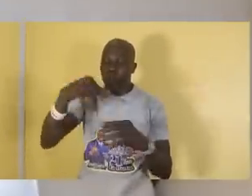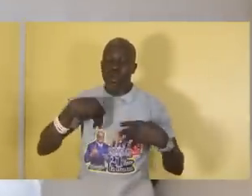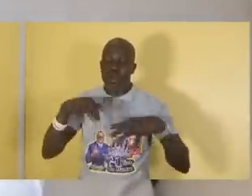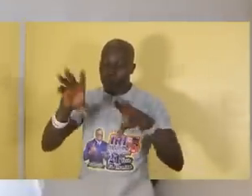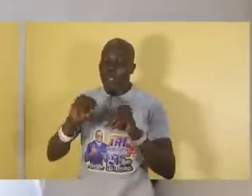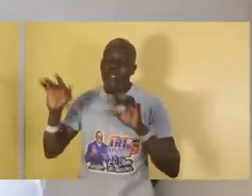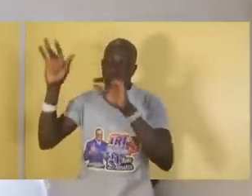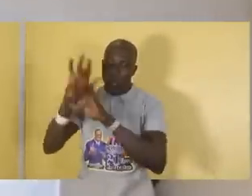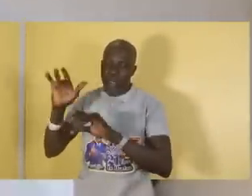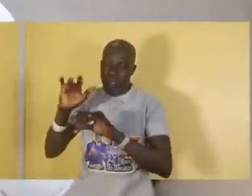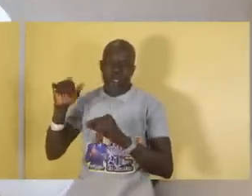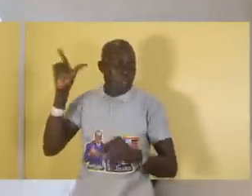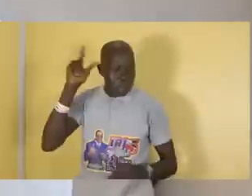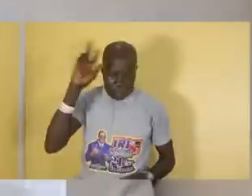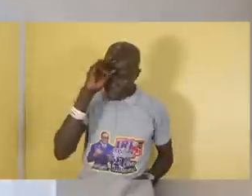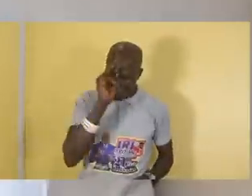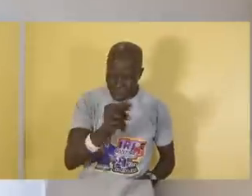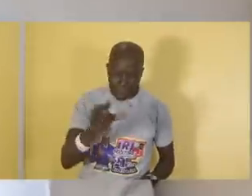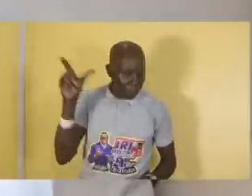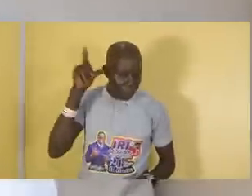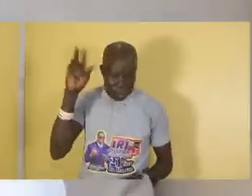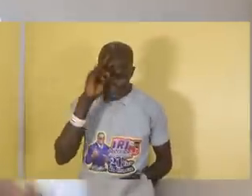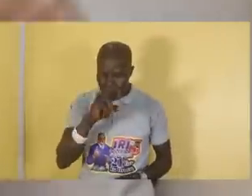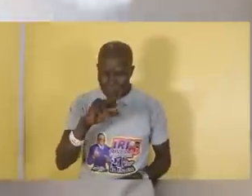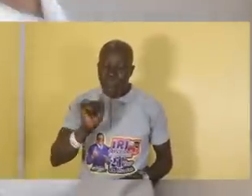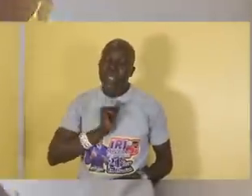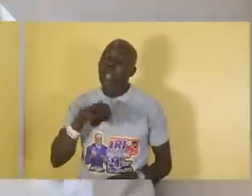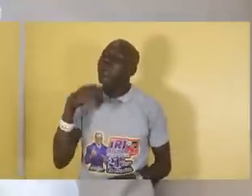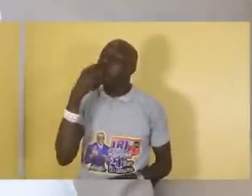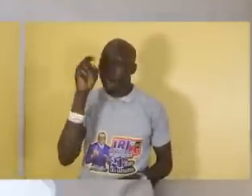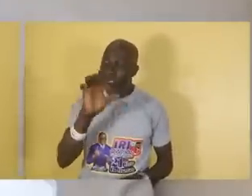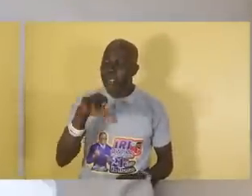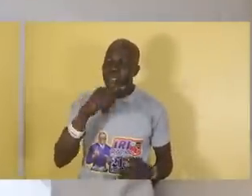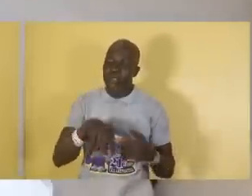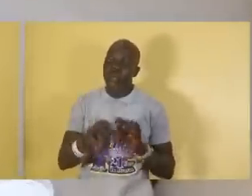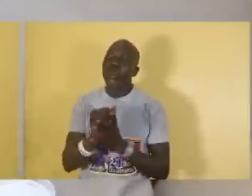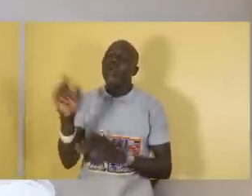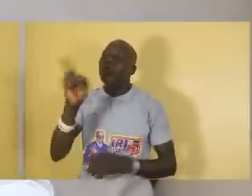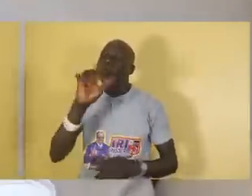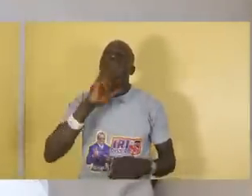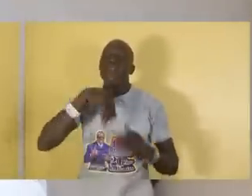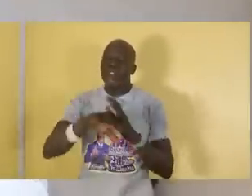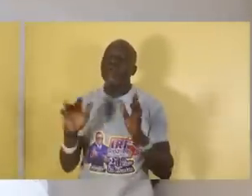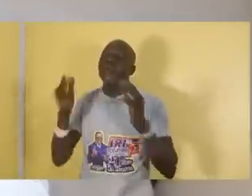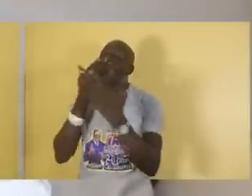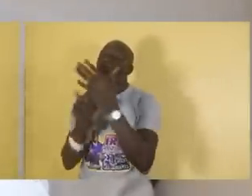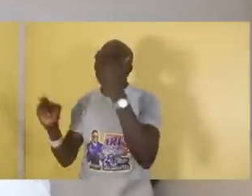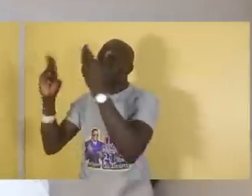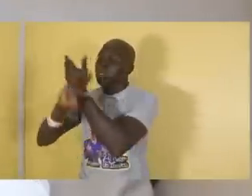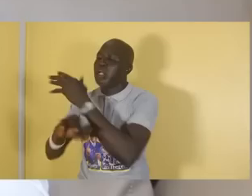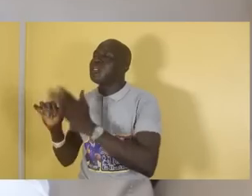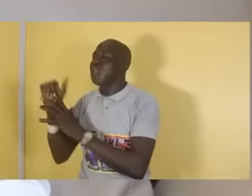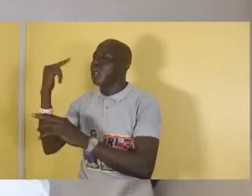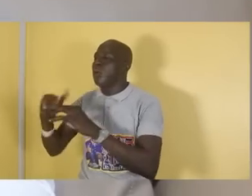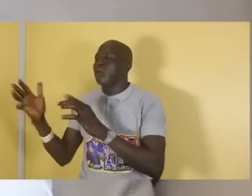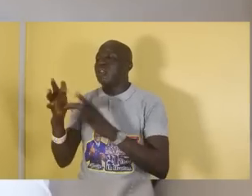ànúgbà. Amen. Ẹgbọ́n mi sà. Lizzie. Ẹgbọ́n mi sà. Lizzie. Èmi sọ àsọtẹ́lẹ̀. Hi professor. Níbi tí ire rẹ wà. Lórúkọ